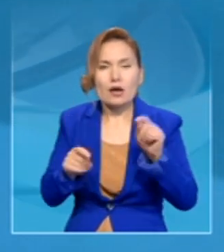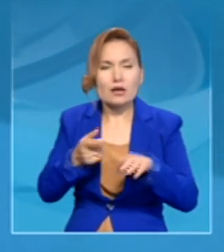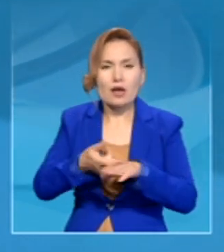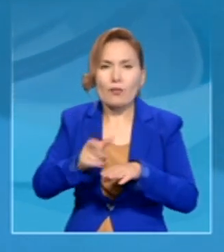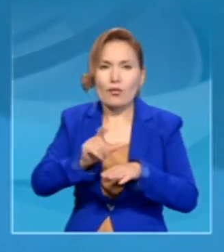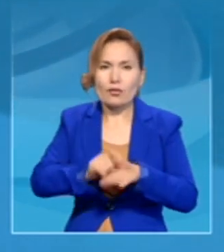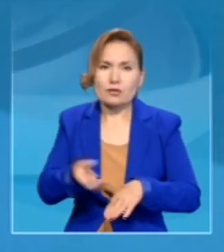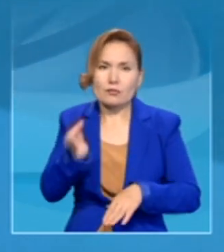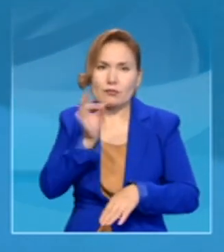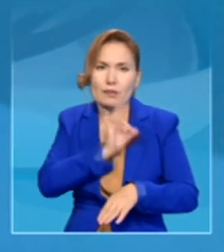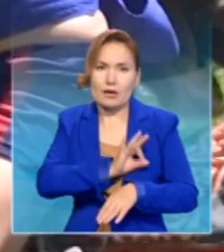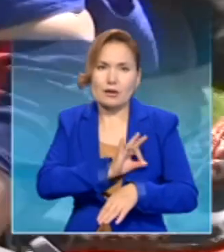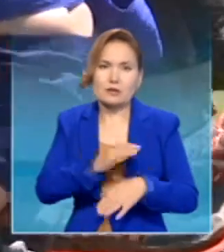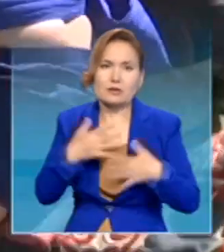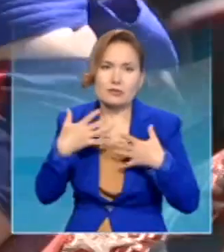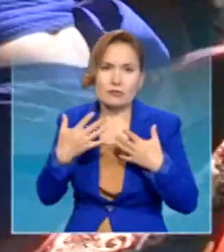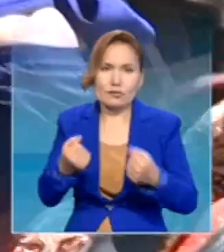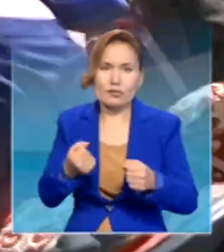сеп